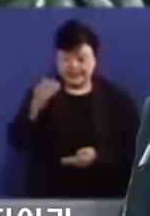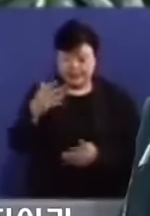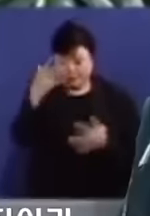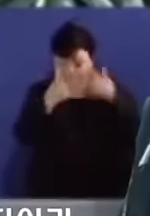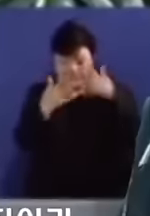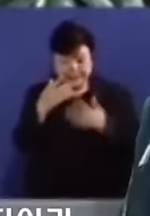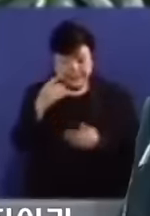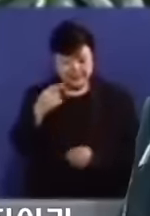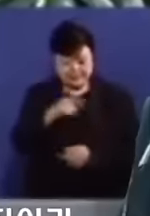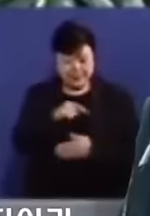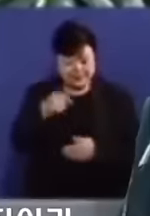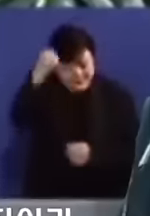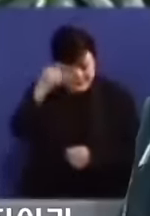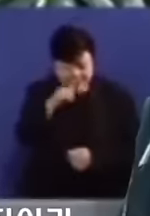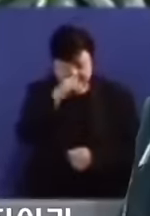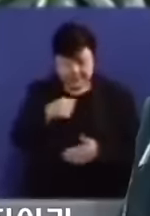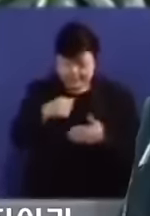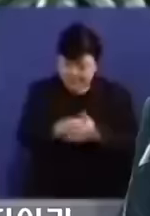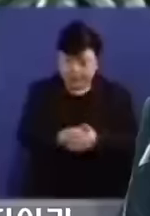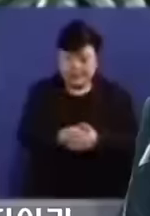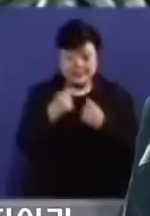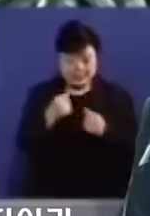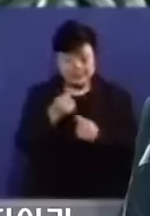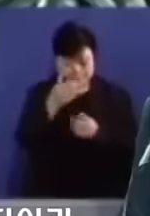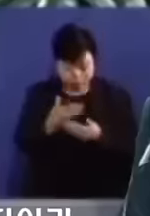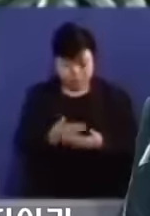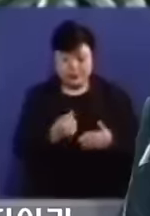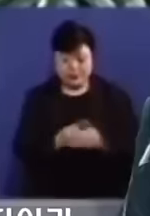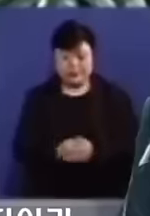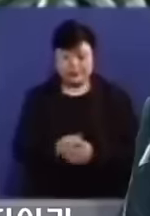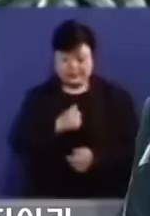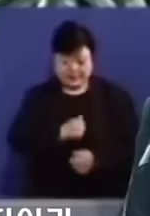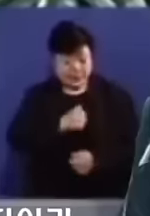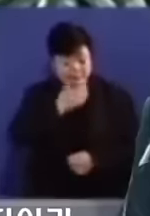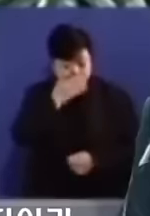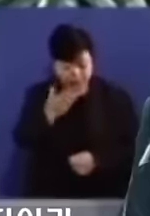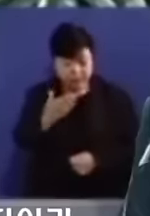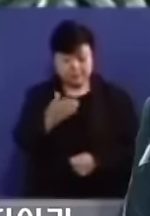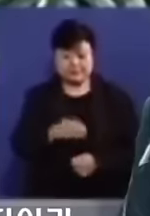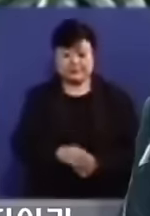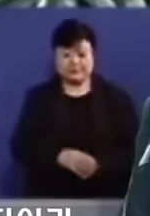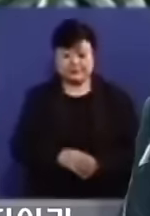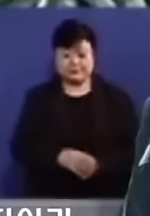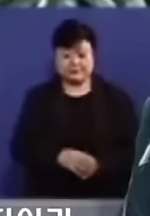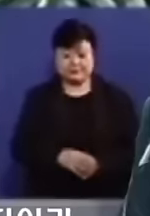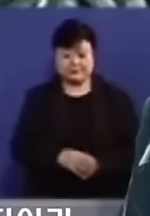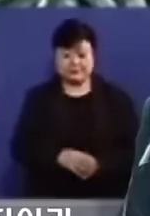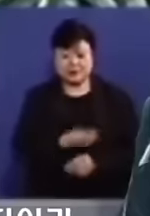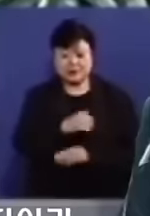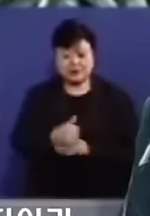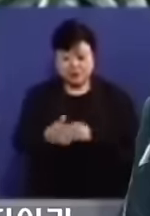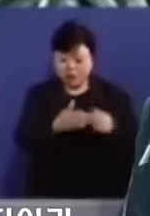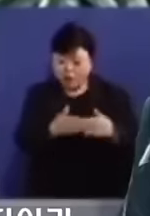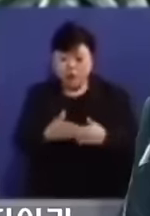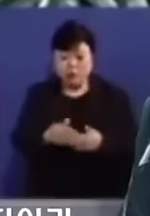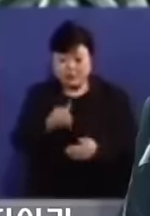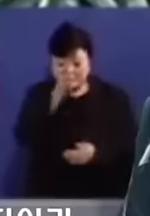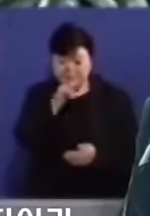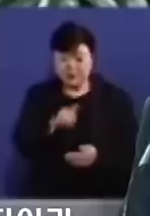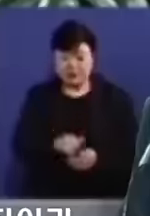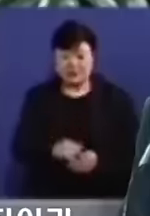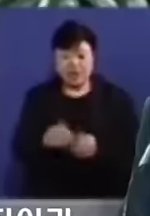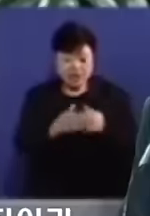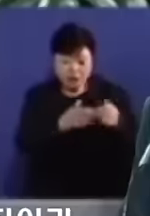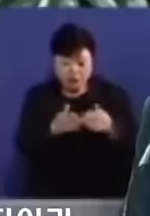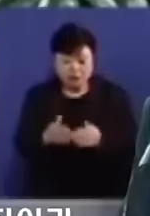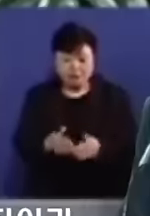환상이 마음에 용기와 힘을 주신 것입니다. 그러므로 우리가 한번 그리스도를 체험하면 그